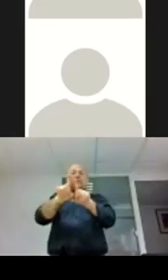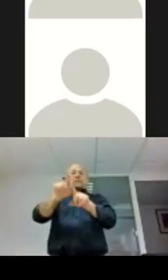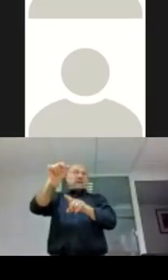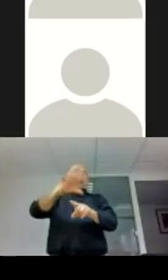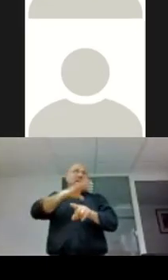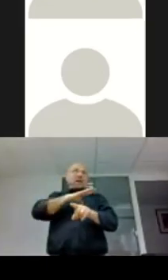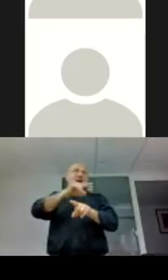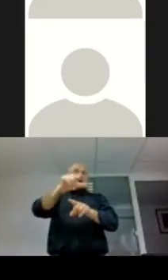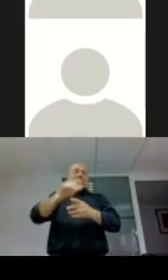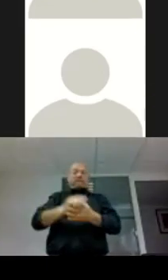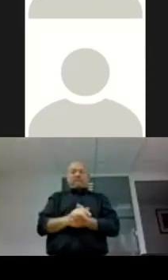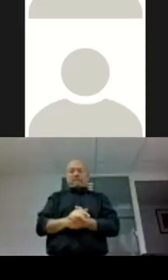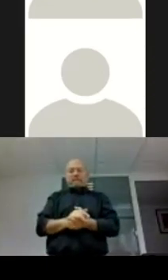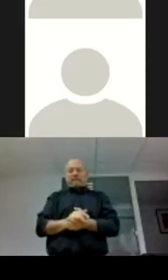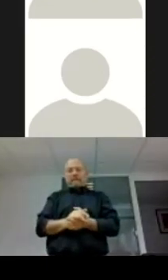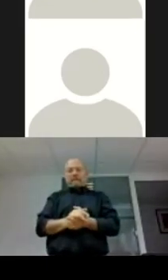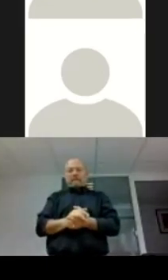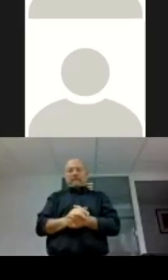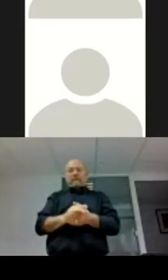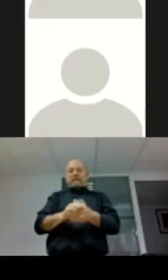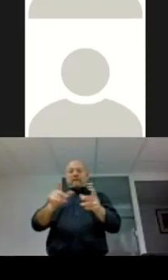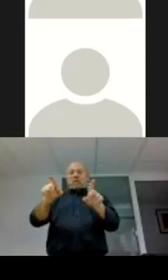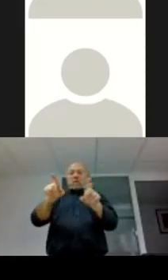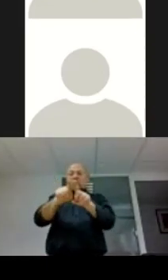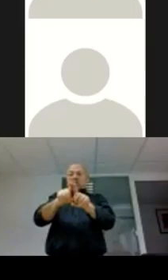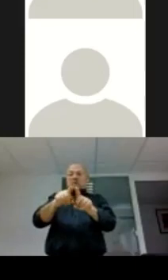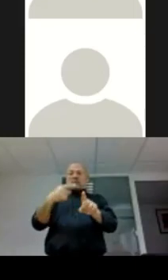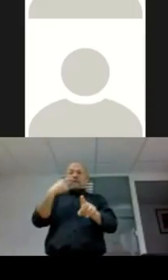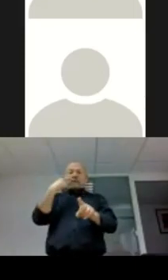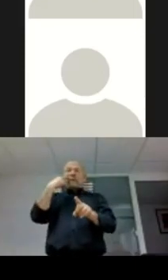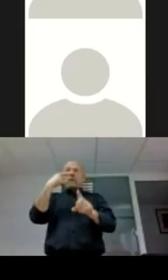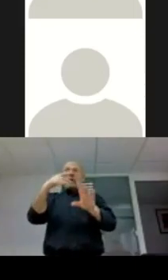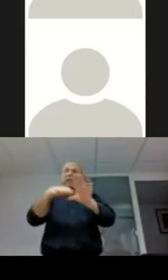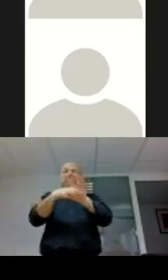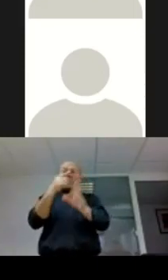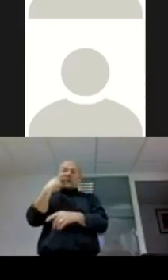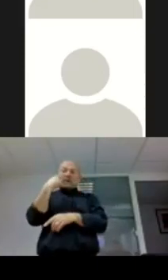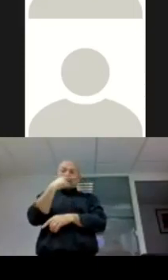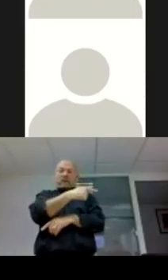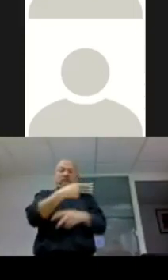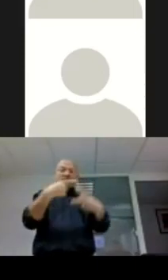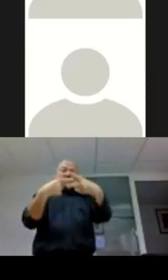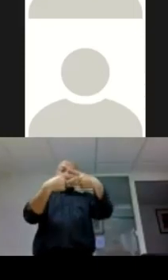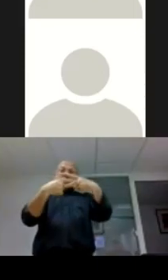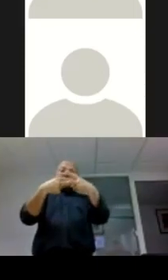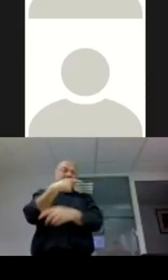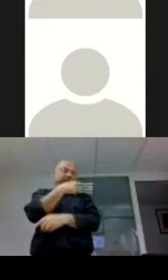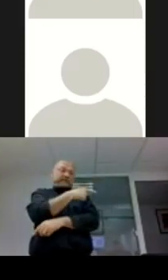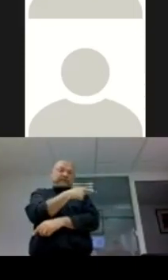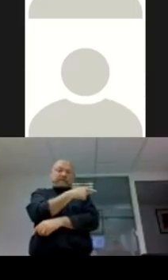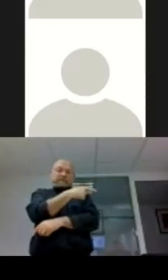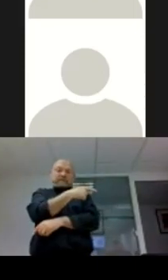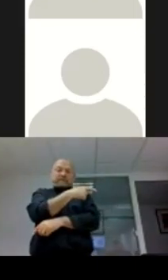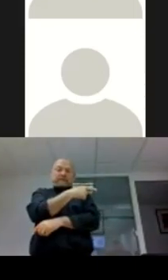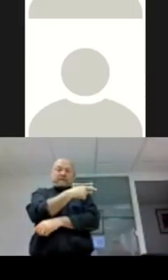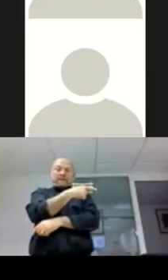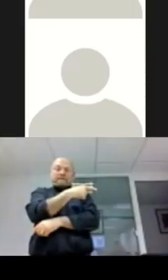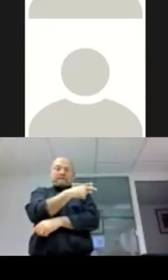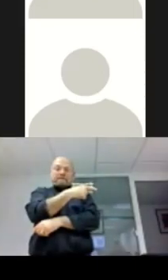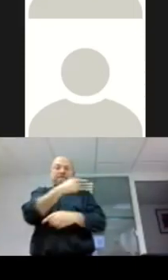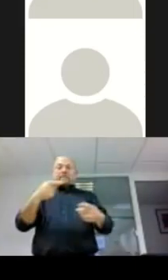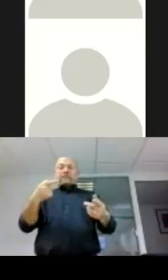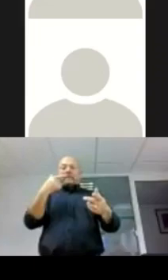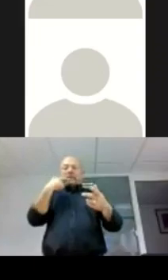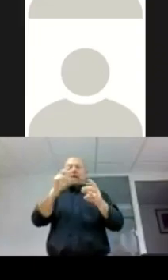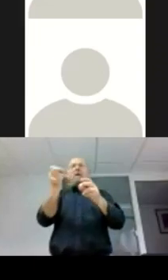Et en fait, ce drainage lymphatique, c'est ce qu'on appelle le drainage par les ganglions. Il suit le trajet des axes vasculaires.